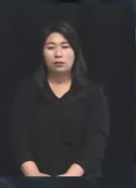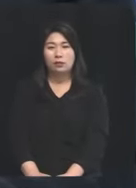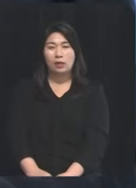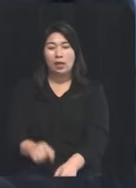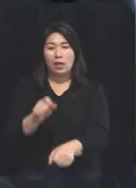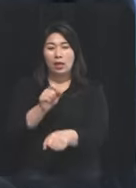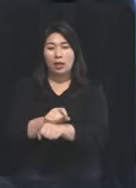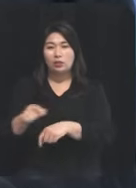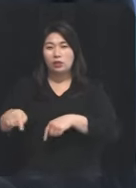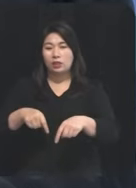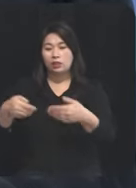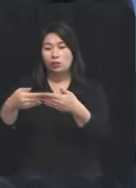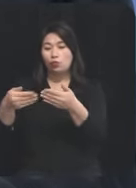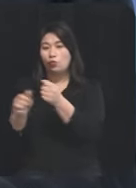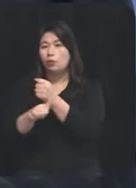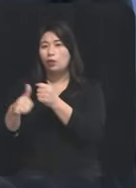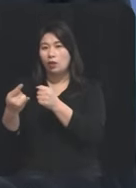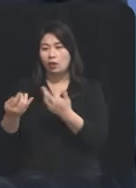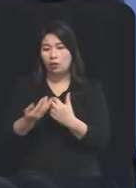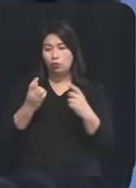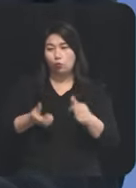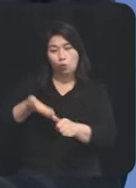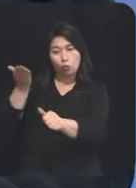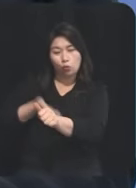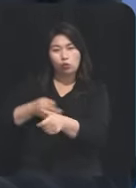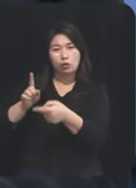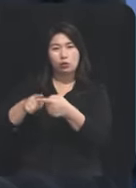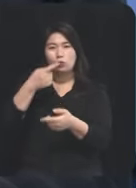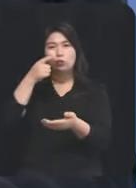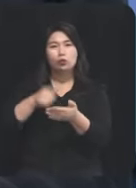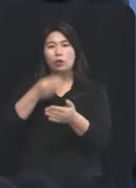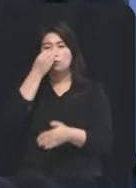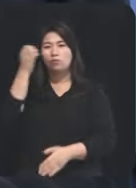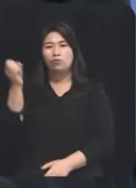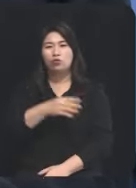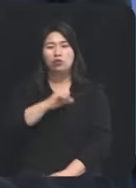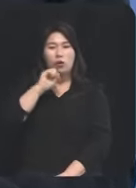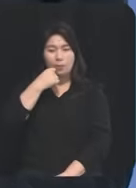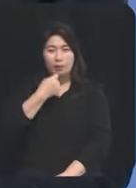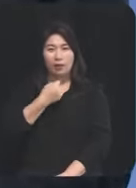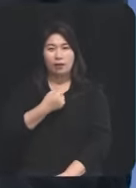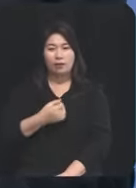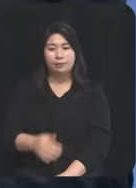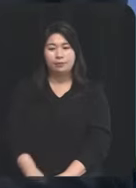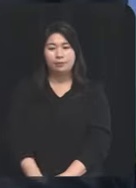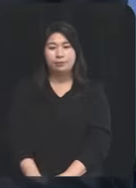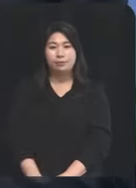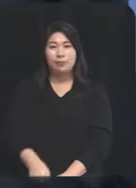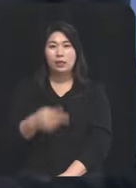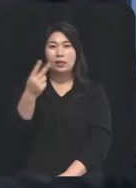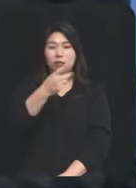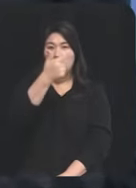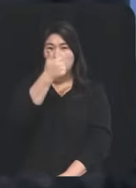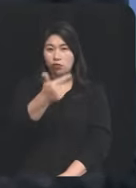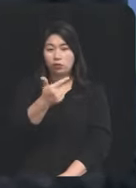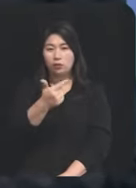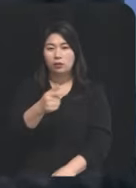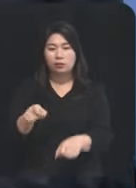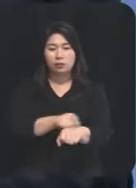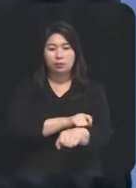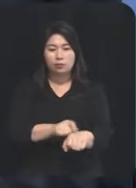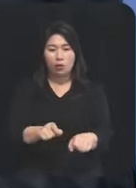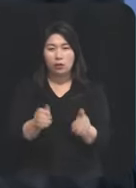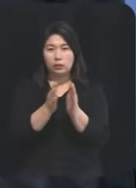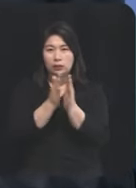행자부에서 제주도민들이 요구 사항에 대해서 쉽게 무시하지는 못할 것이다. 제가 서두에 말씀드렸지만 2006년